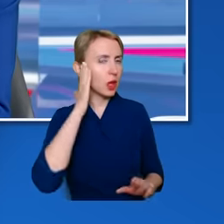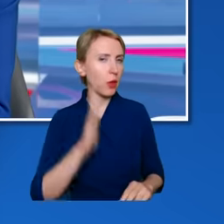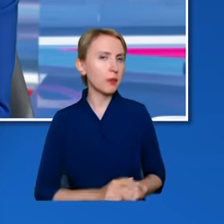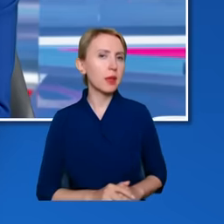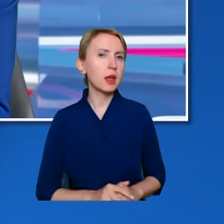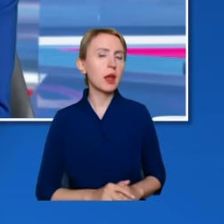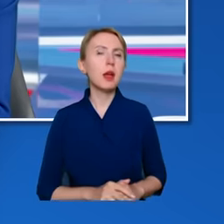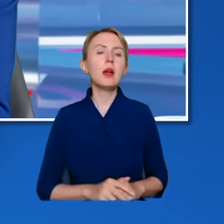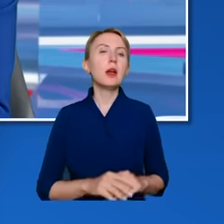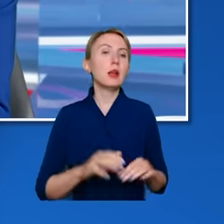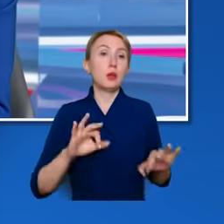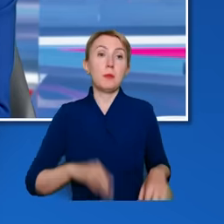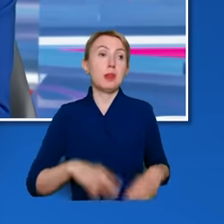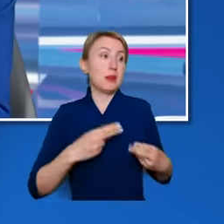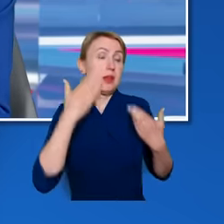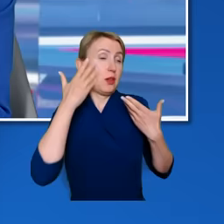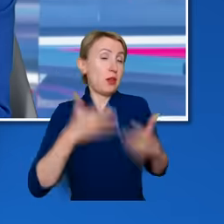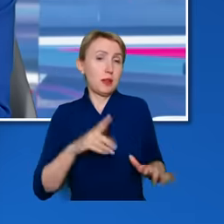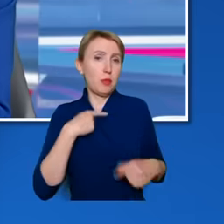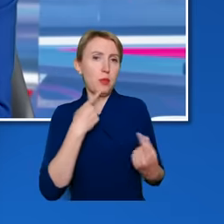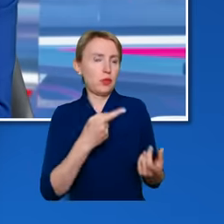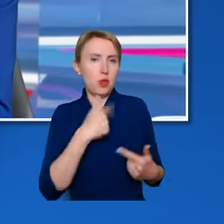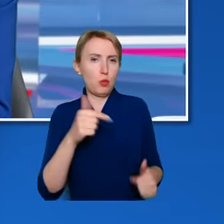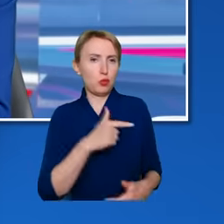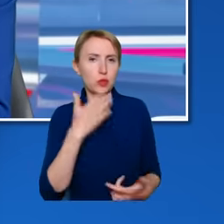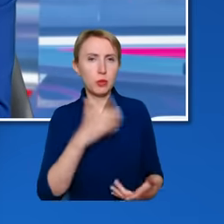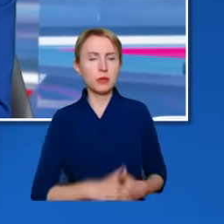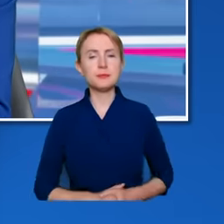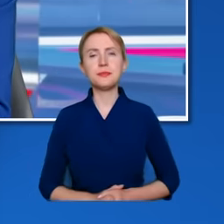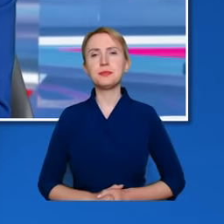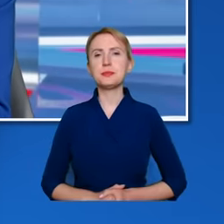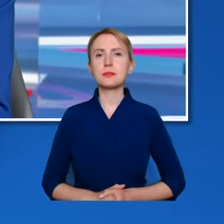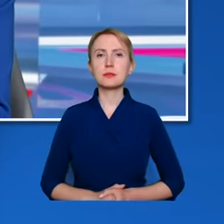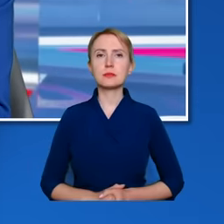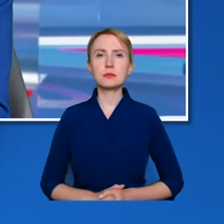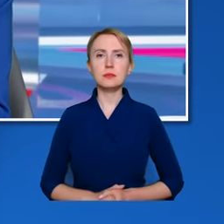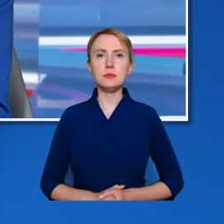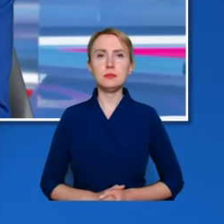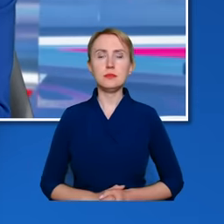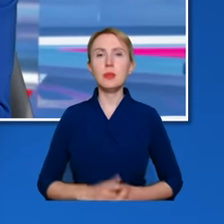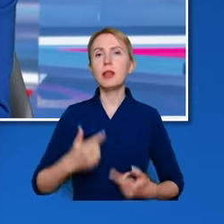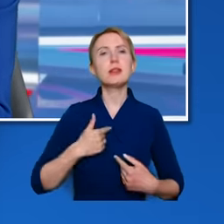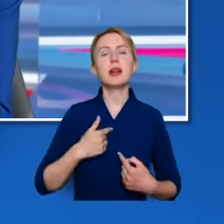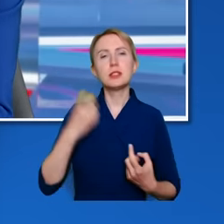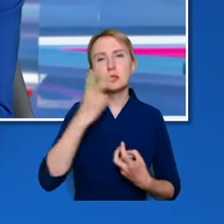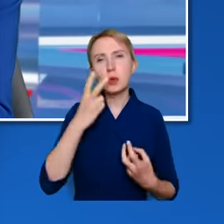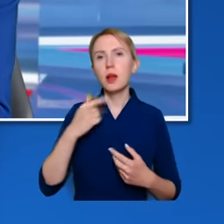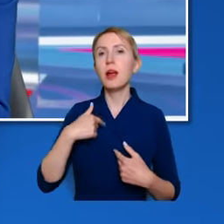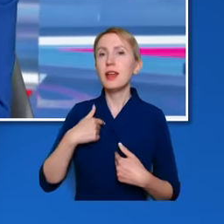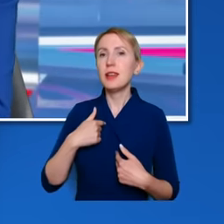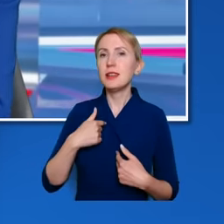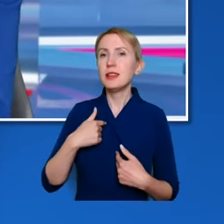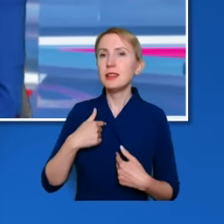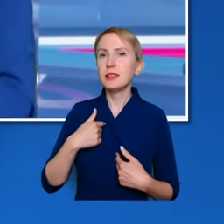pani redaktor nie chce, żebym mówiła, to nie mówię. Motoryzacją interesuje, ale nie przyszedłem tutaj opowiadać o motoryzacji. Ja się motoryzacją